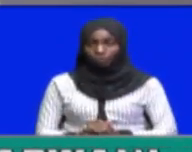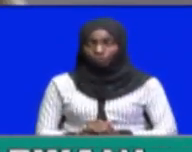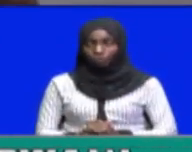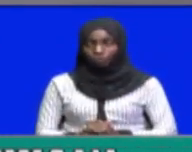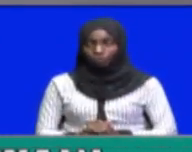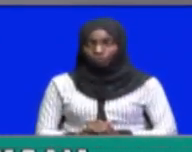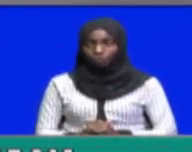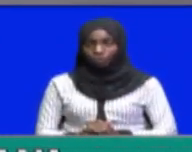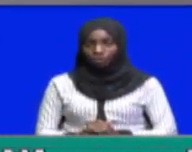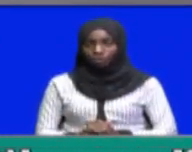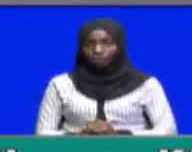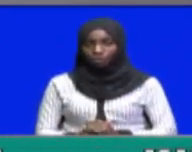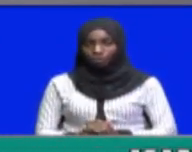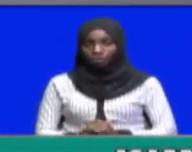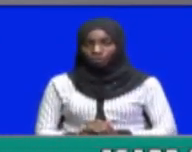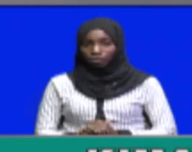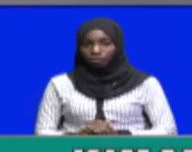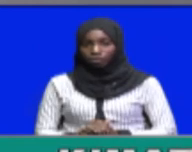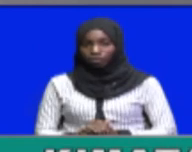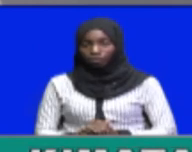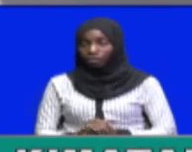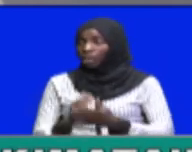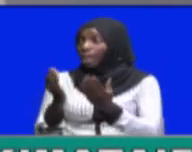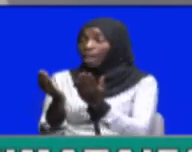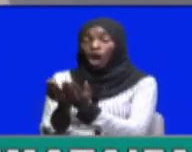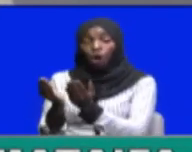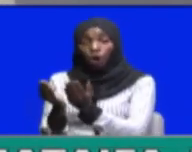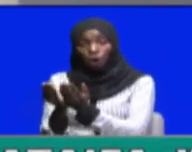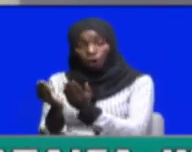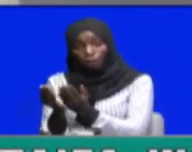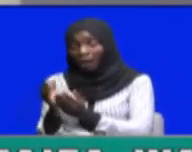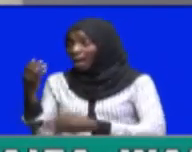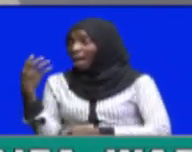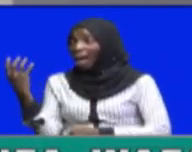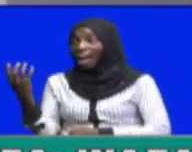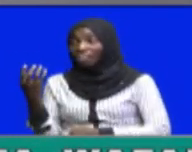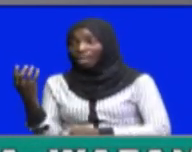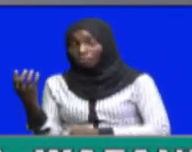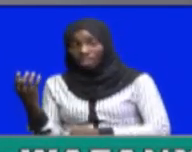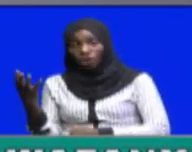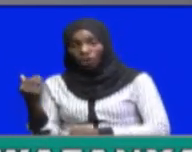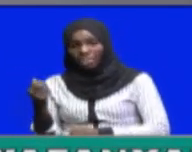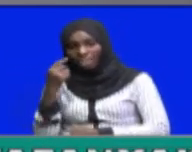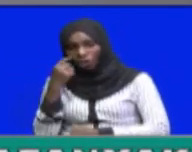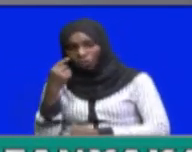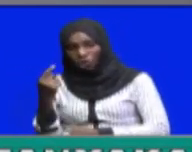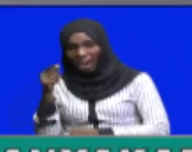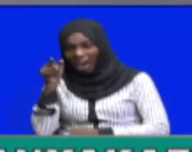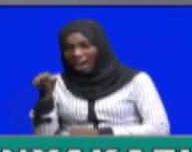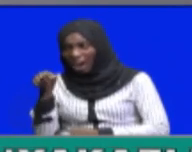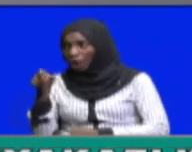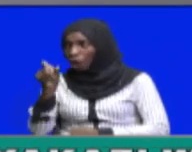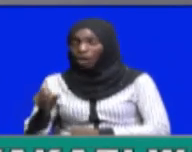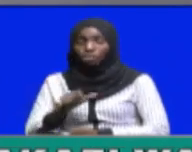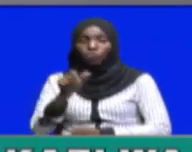wa kwamba watu wenye ulemavu wanahitaji zaidi kusaidiwa labda kifedha. Hapana, watu wenye